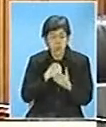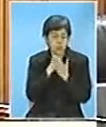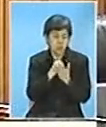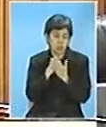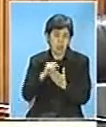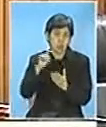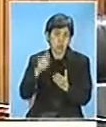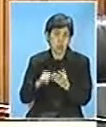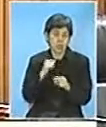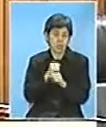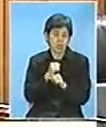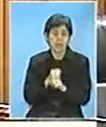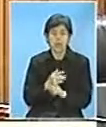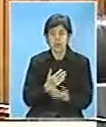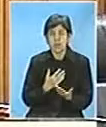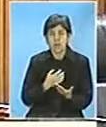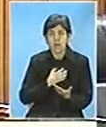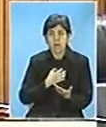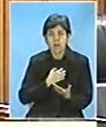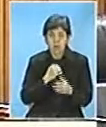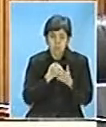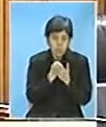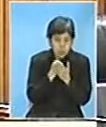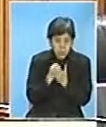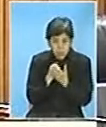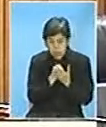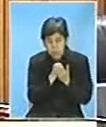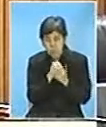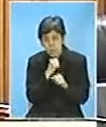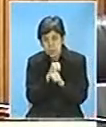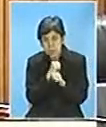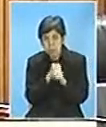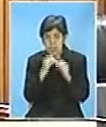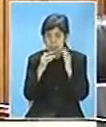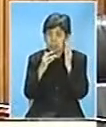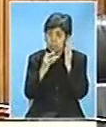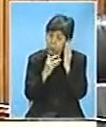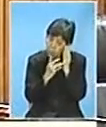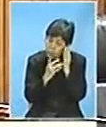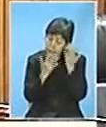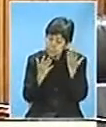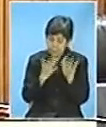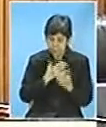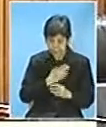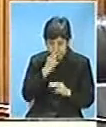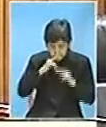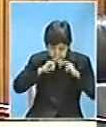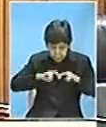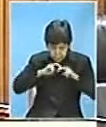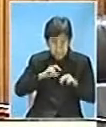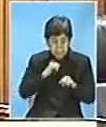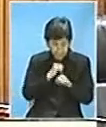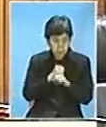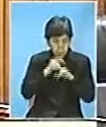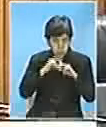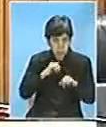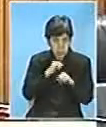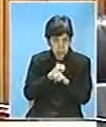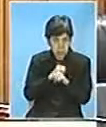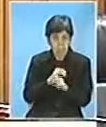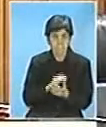วยเหลือด้วยนะครับในส่วนนี้ในการที่จะเข้าไปดูแลไม่ว่าจะนำเรื่องเทคโนโลยีเข้ามาใช้ซึ่งเรากำลังศึกษาอยู่ในส่วนนี้ว่าใน